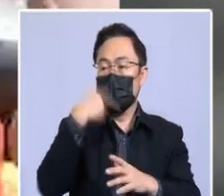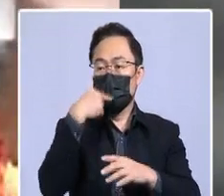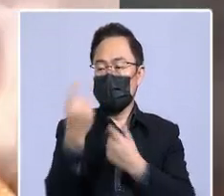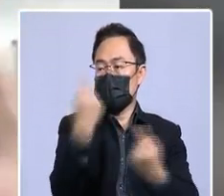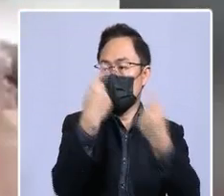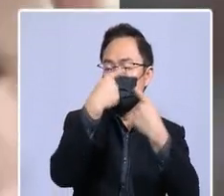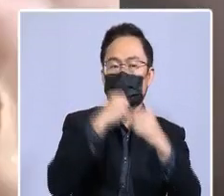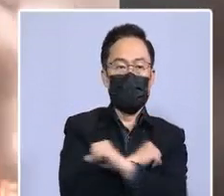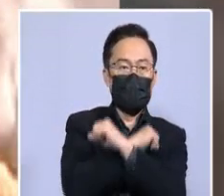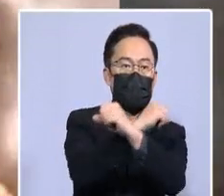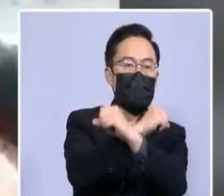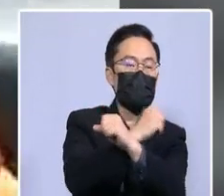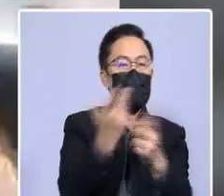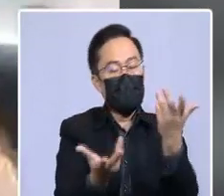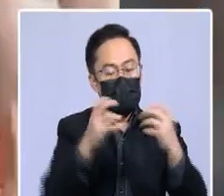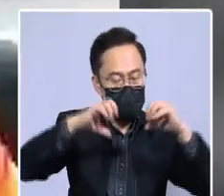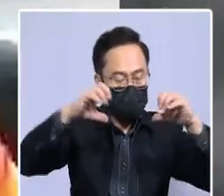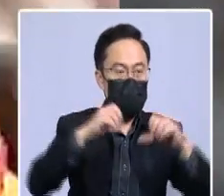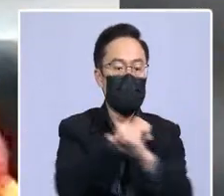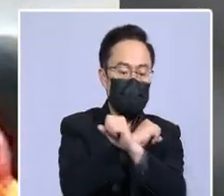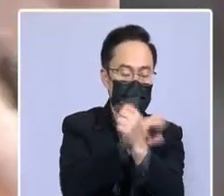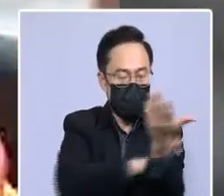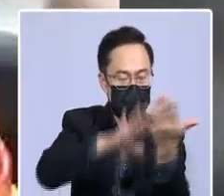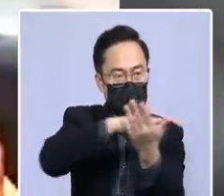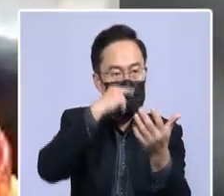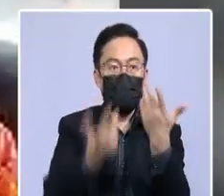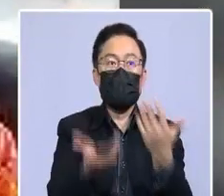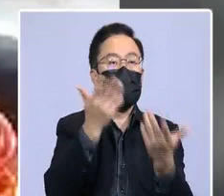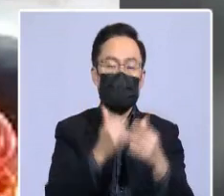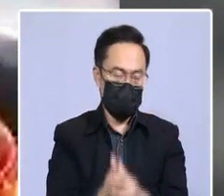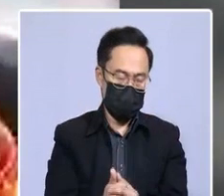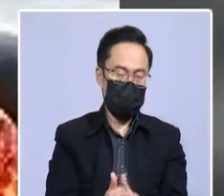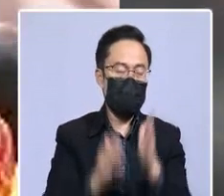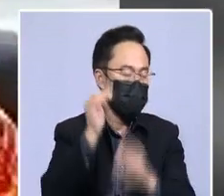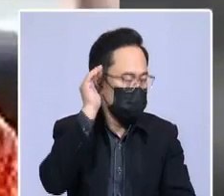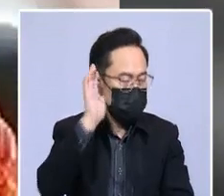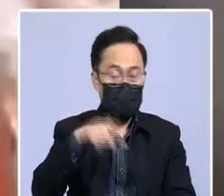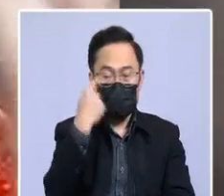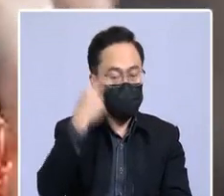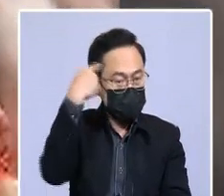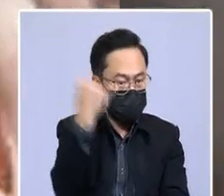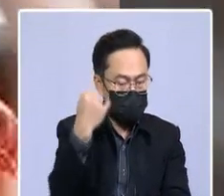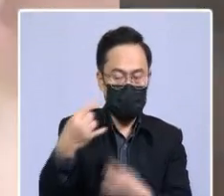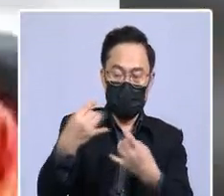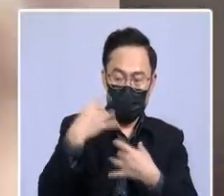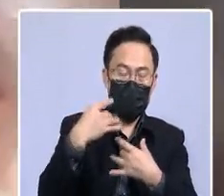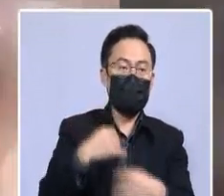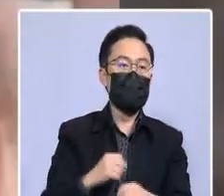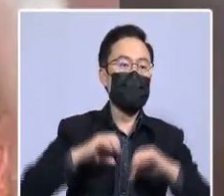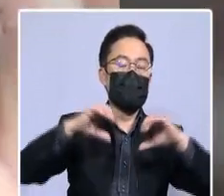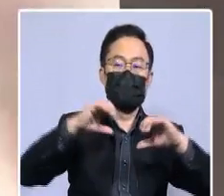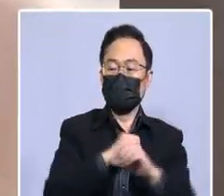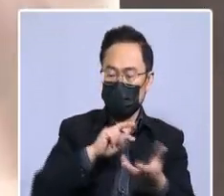ามาในประชาชนทั้งโลกร้ายของคนของสัตว์ต่างๆทั้งใครที่จะมาคิดร้ายก็จะทำให้สู้ได้สำเร็